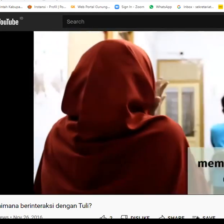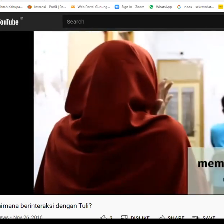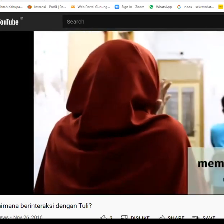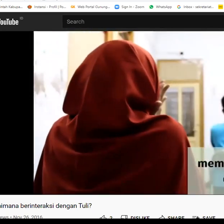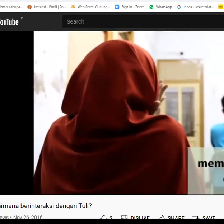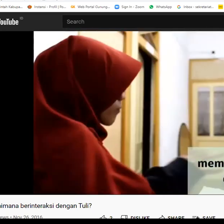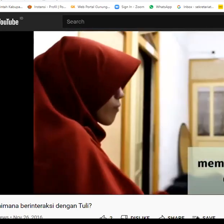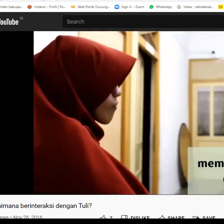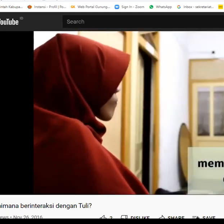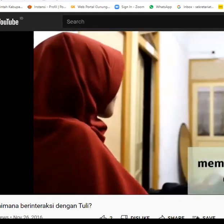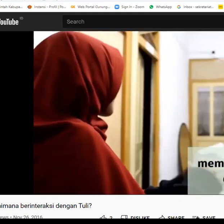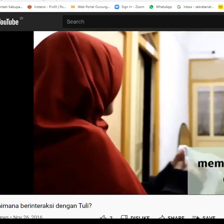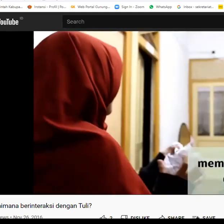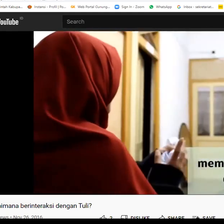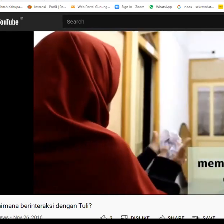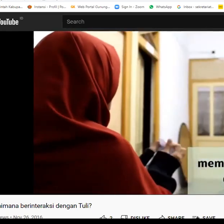Taufik